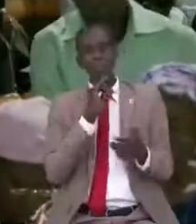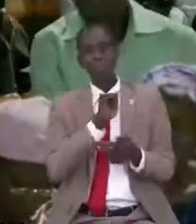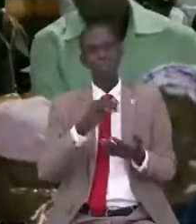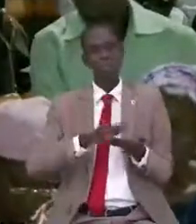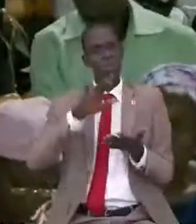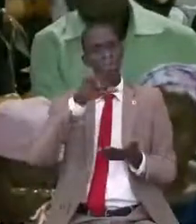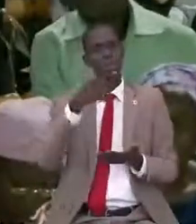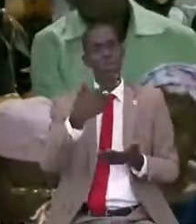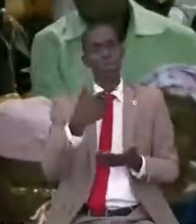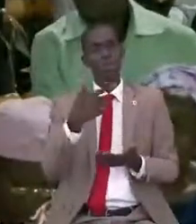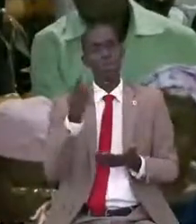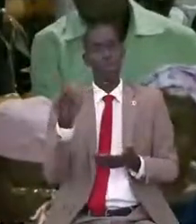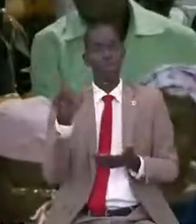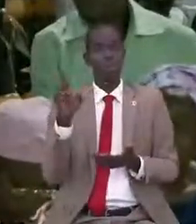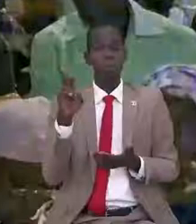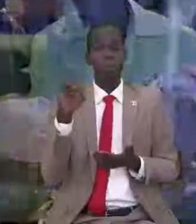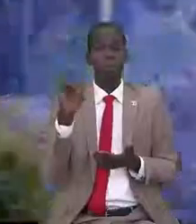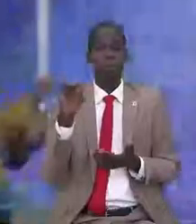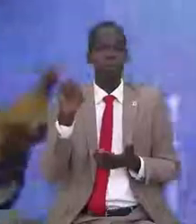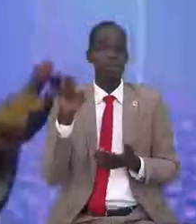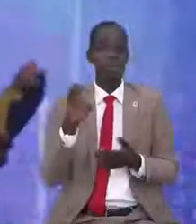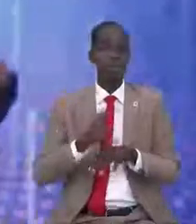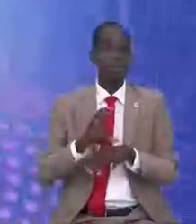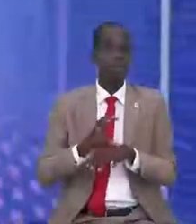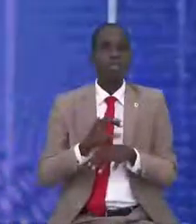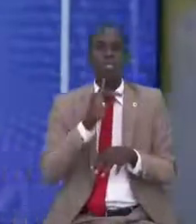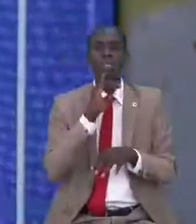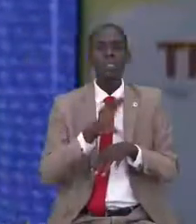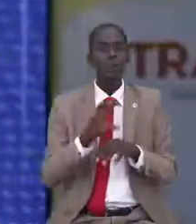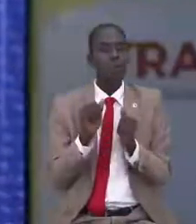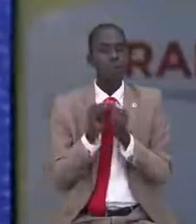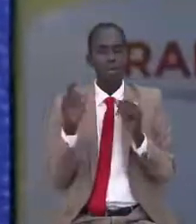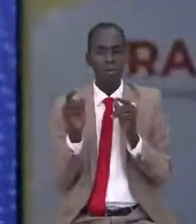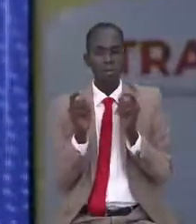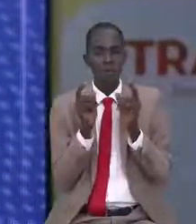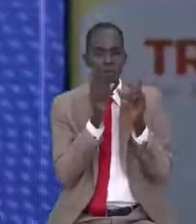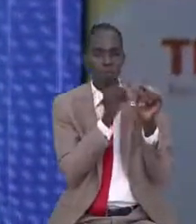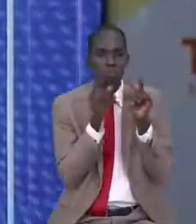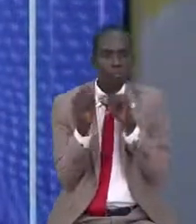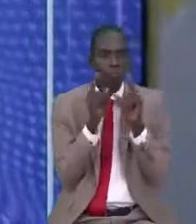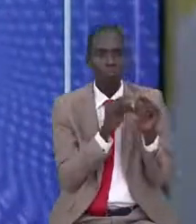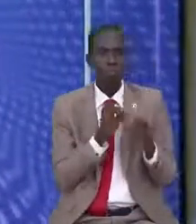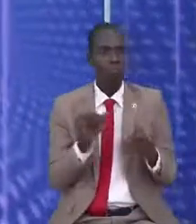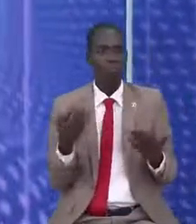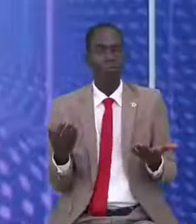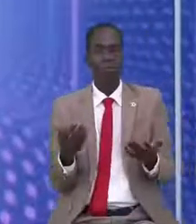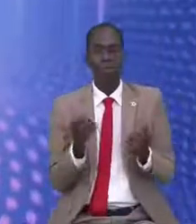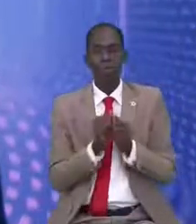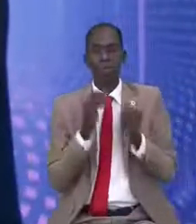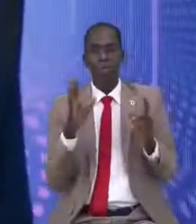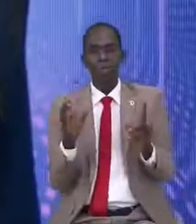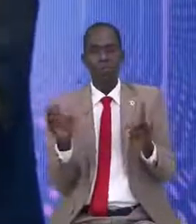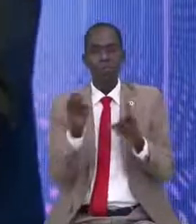glorieuse? Une église glorieuse, c'est l'église sans commérage, l'église sans